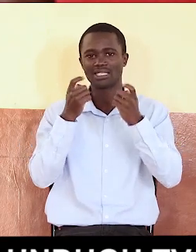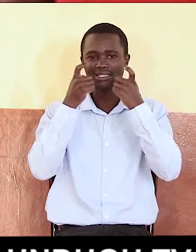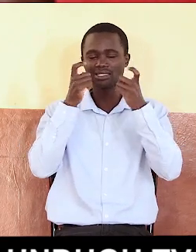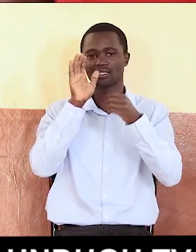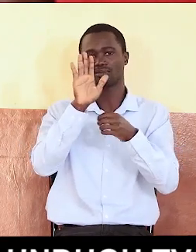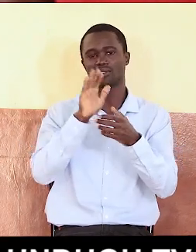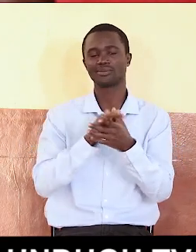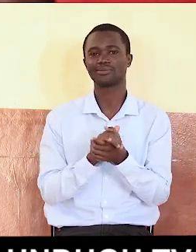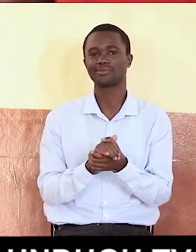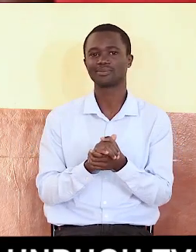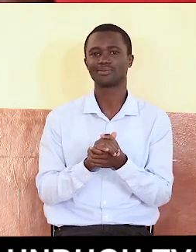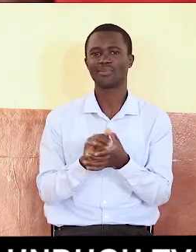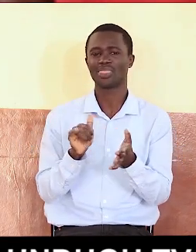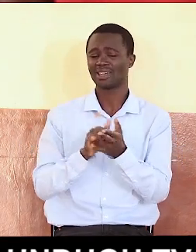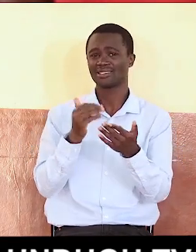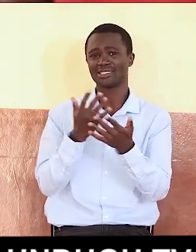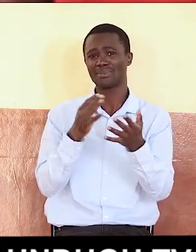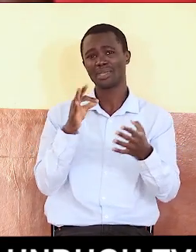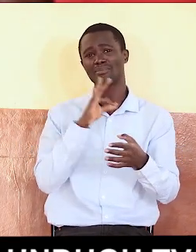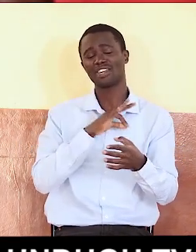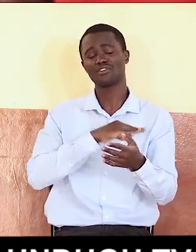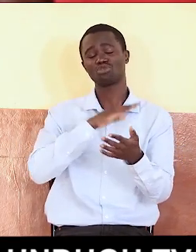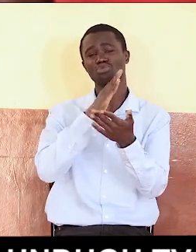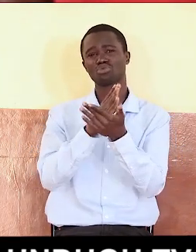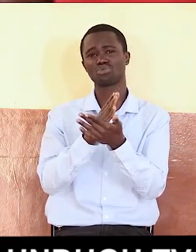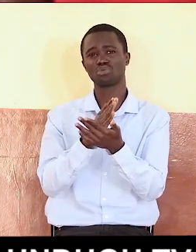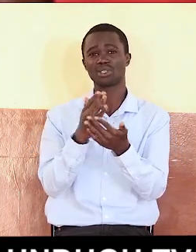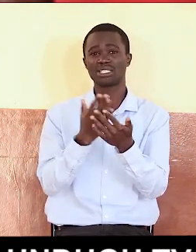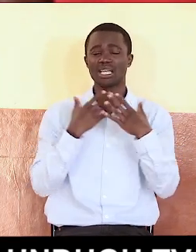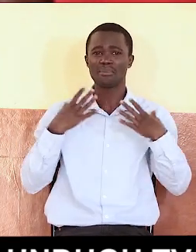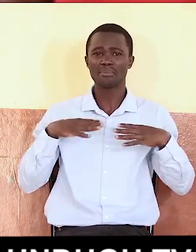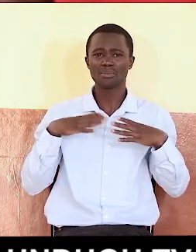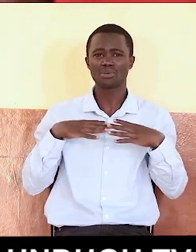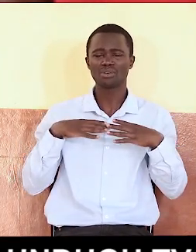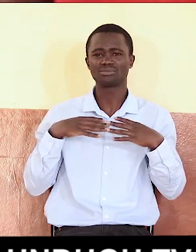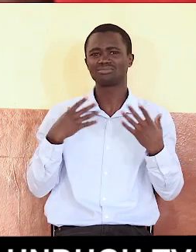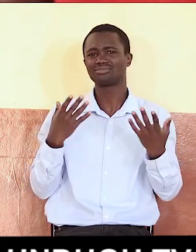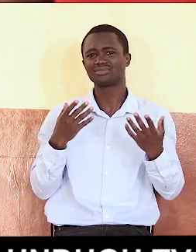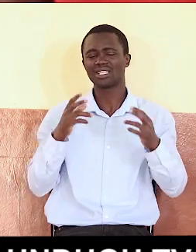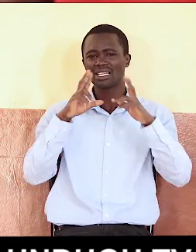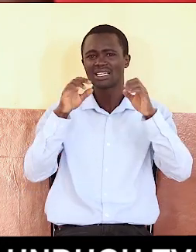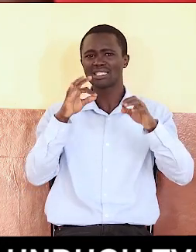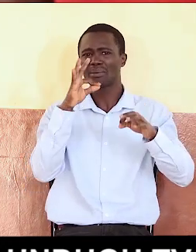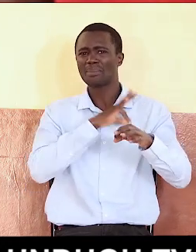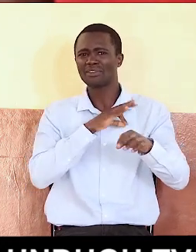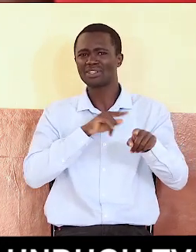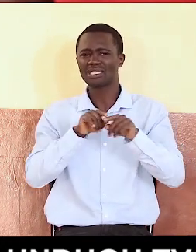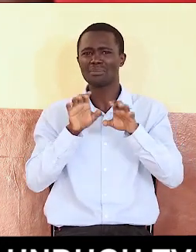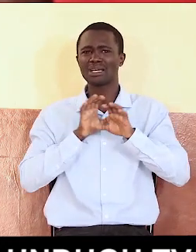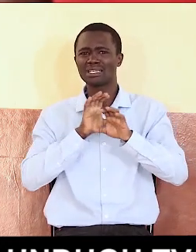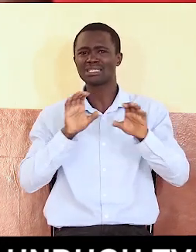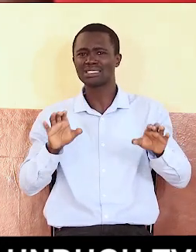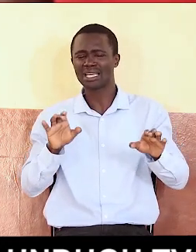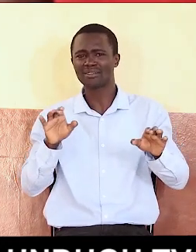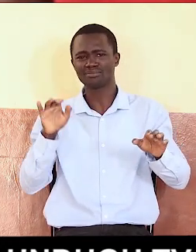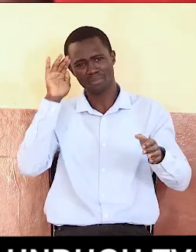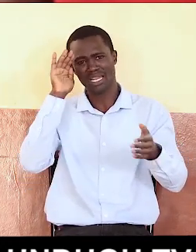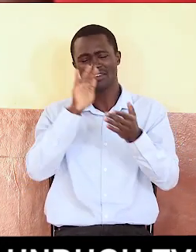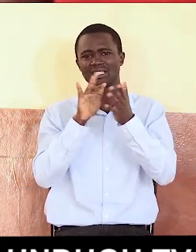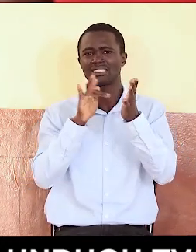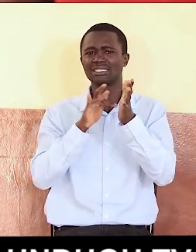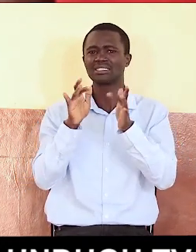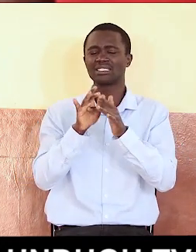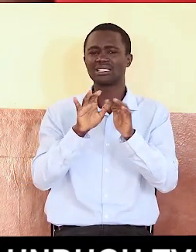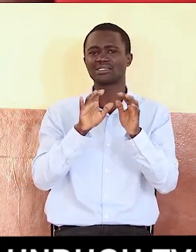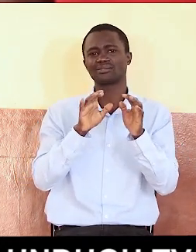hivyo hiyo ni jambo la faida. Kwa sababu watu wengine wanatafuta faida yetu kama Wakristo ya kuamini Yesu Kristo na